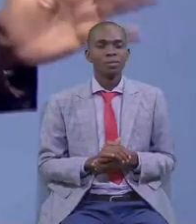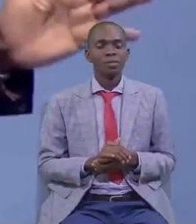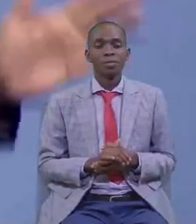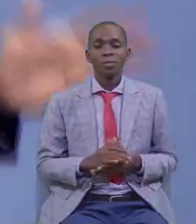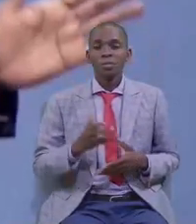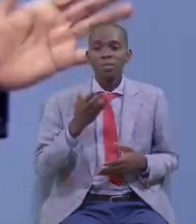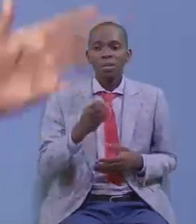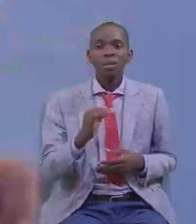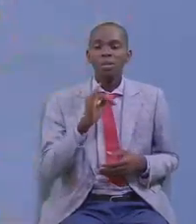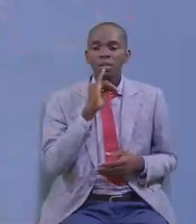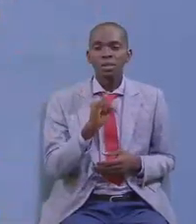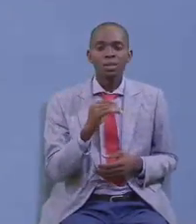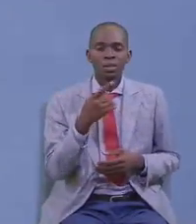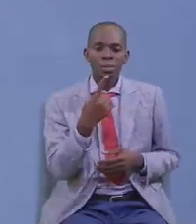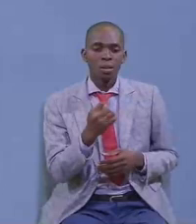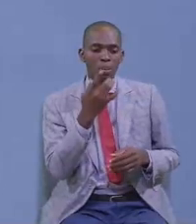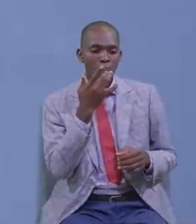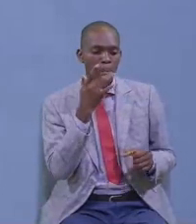Il y a le jour promis.